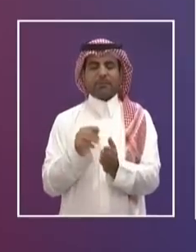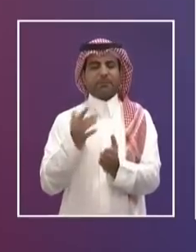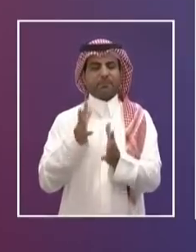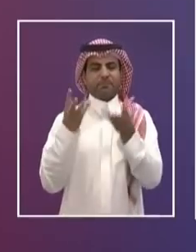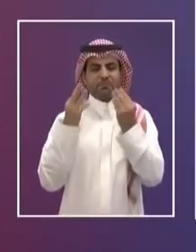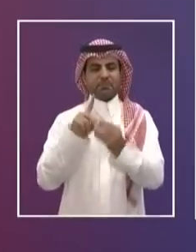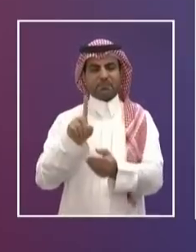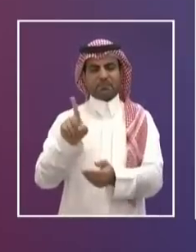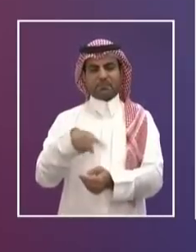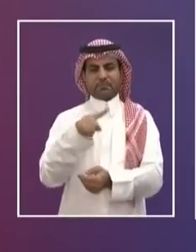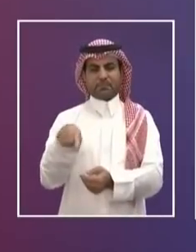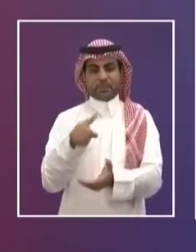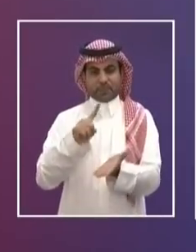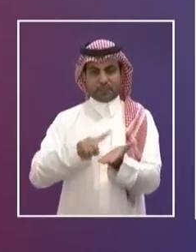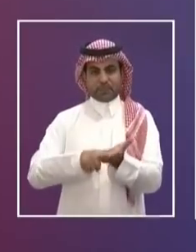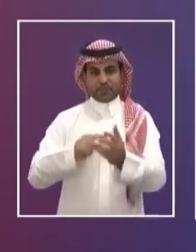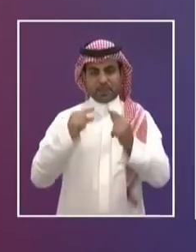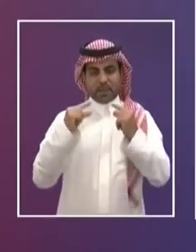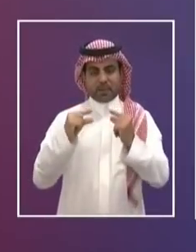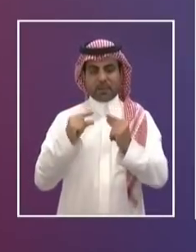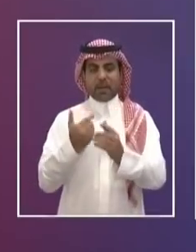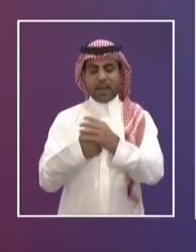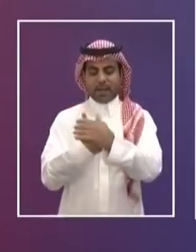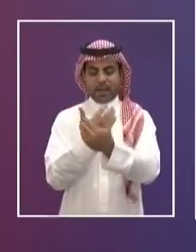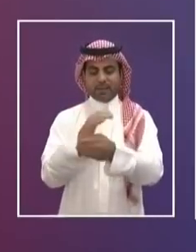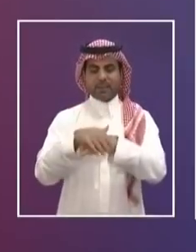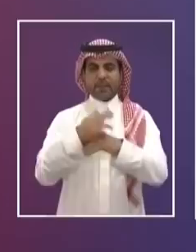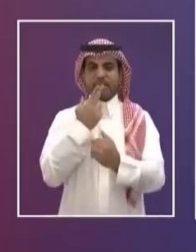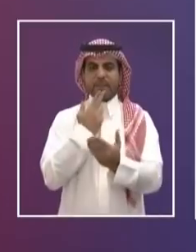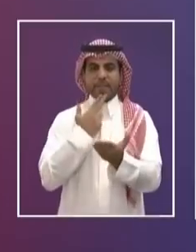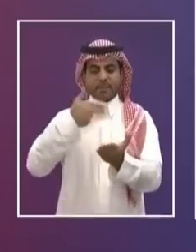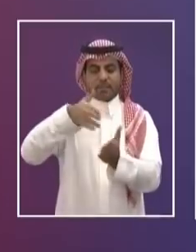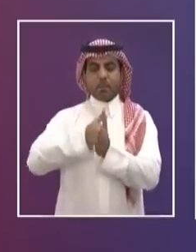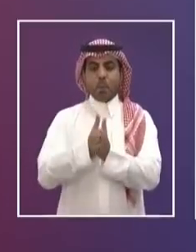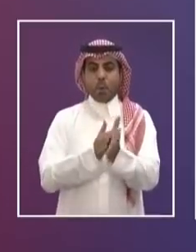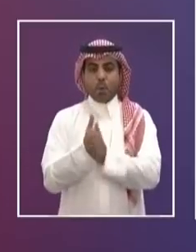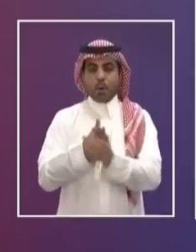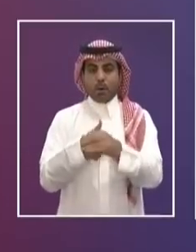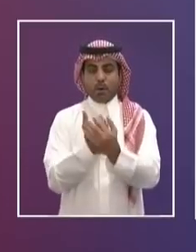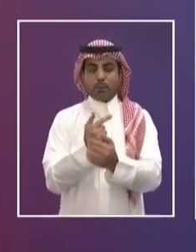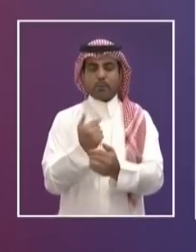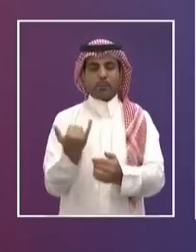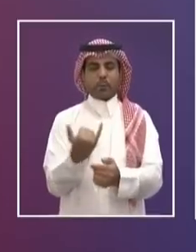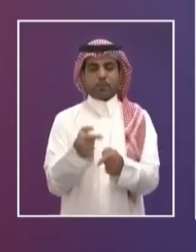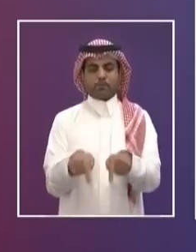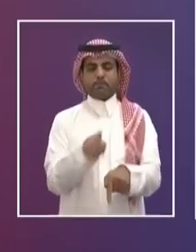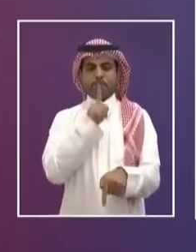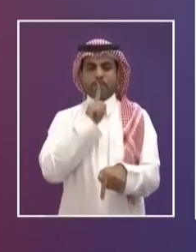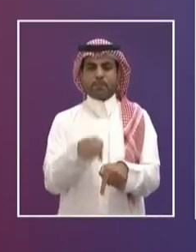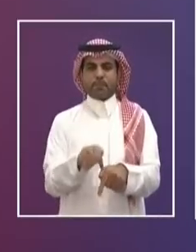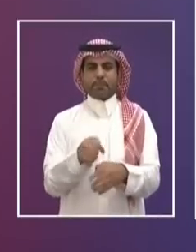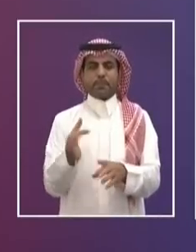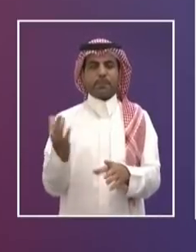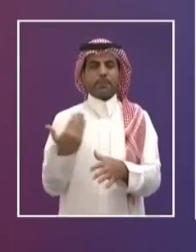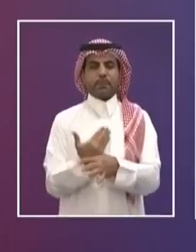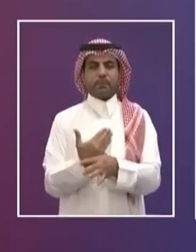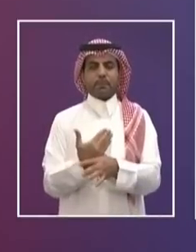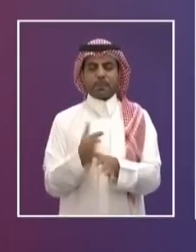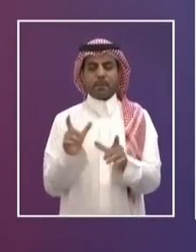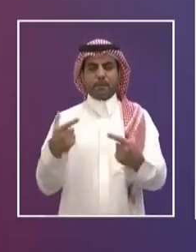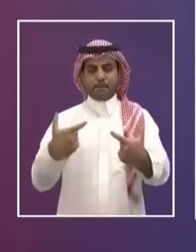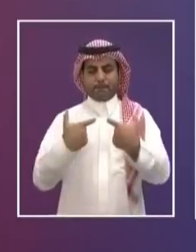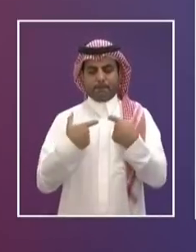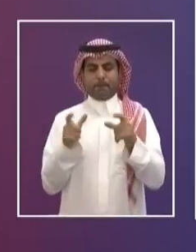جدا. الأساس أن غسل أو تنظيف اليدين مهم جدا في هذه المرحلة من الجائحة، ومن طرق الوقاية